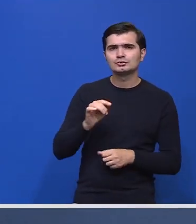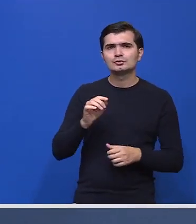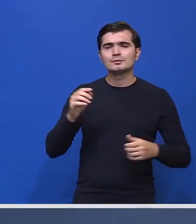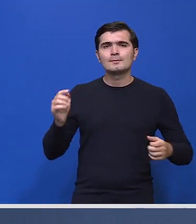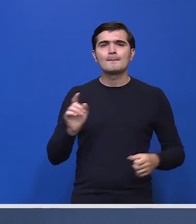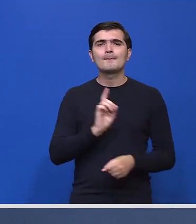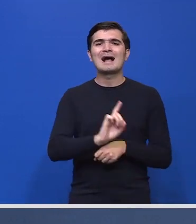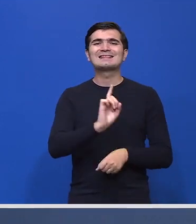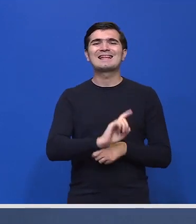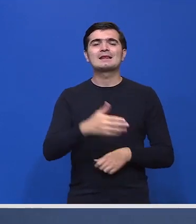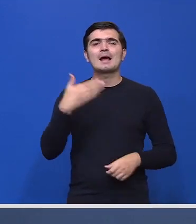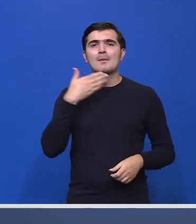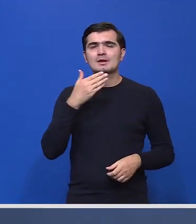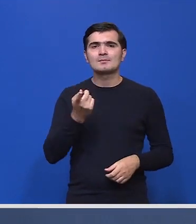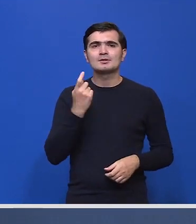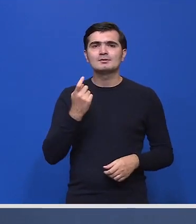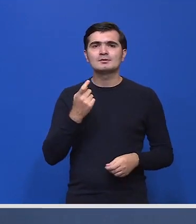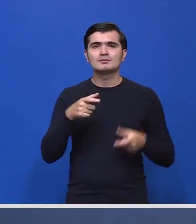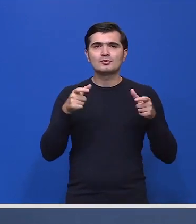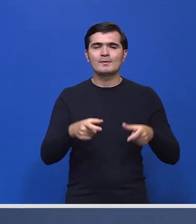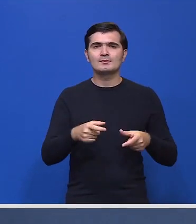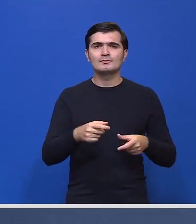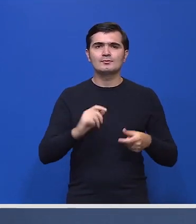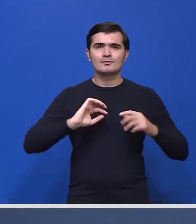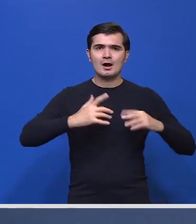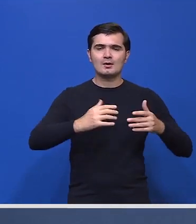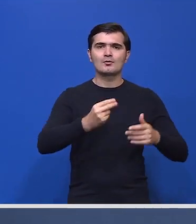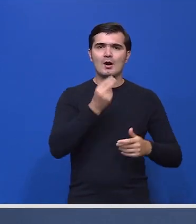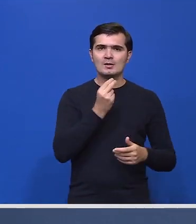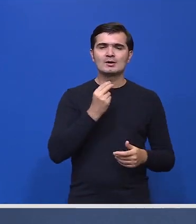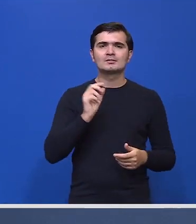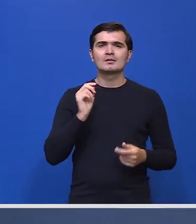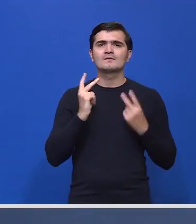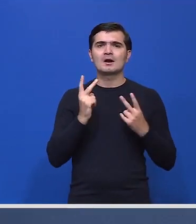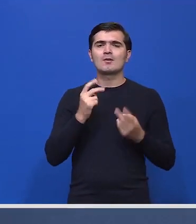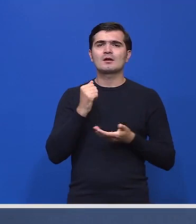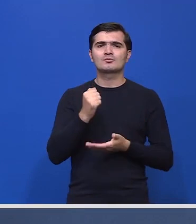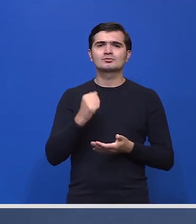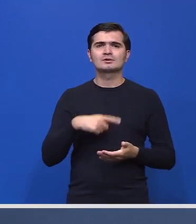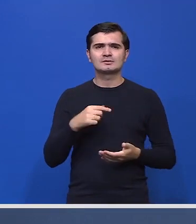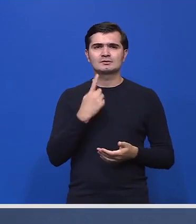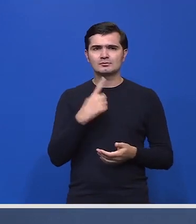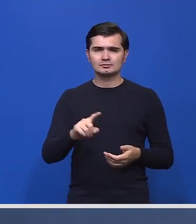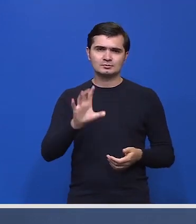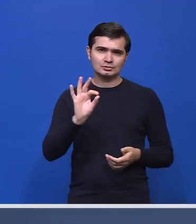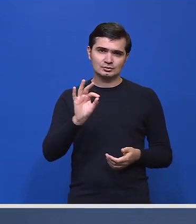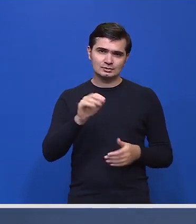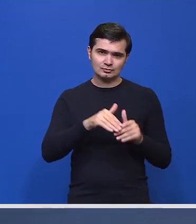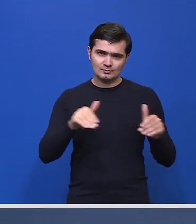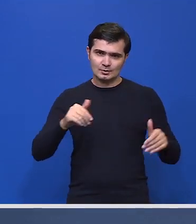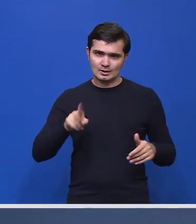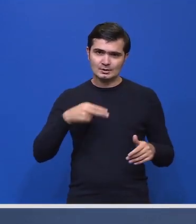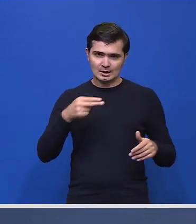materiei prime din domeniul agroalimentar. Valoarea bugetului este de asemenea de 150 de milioane